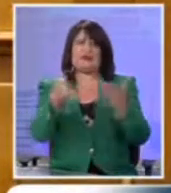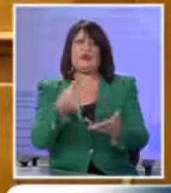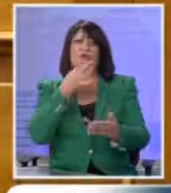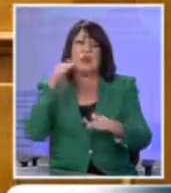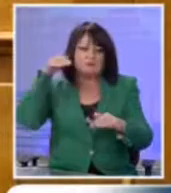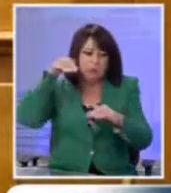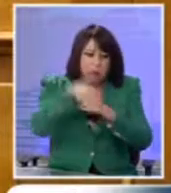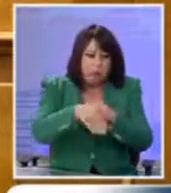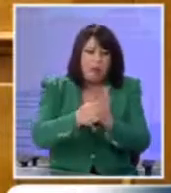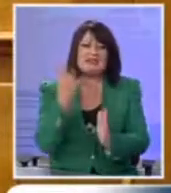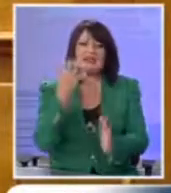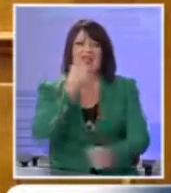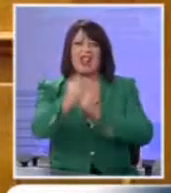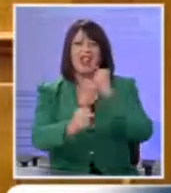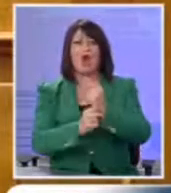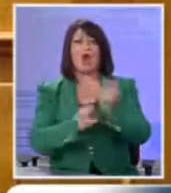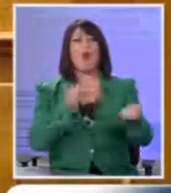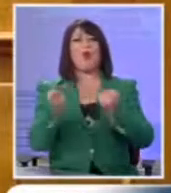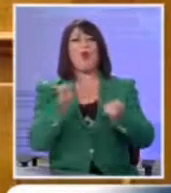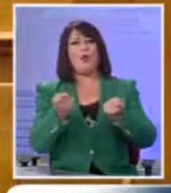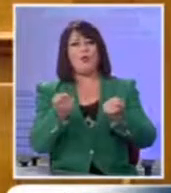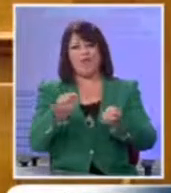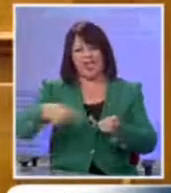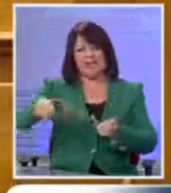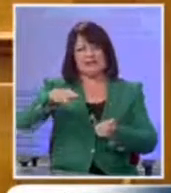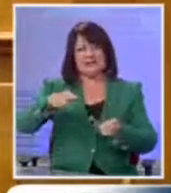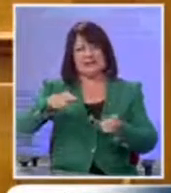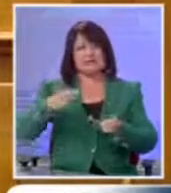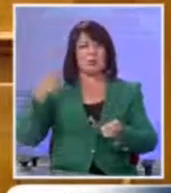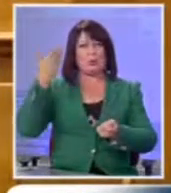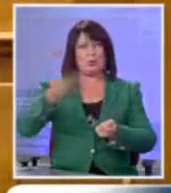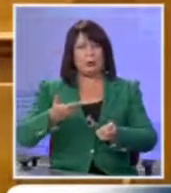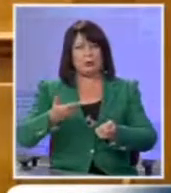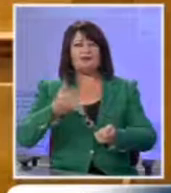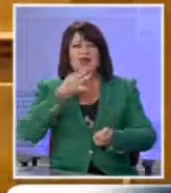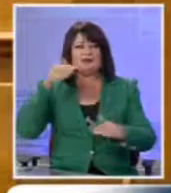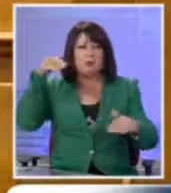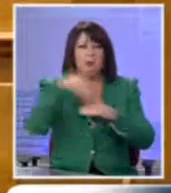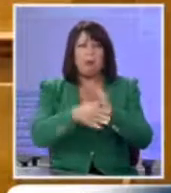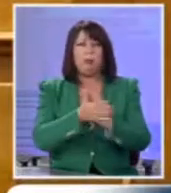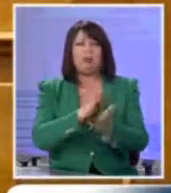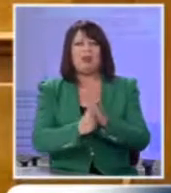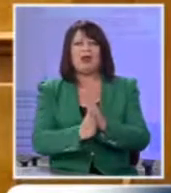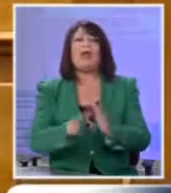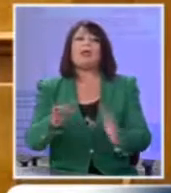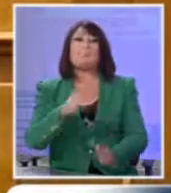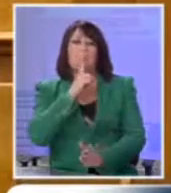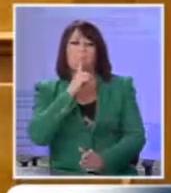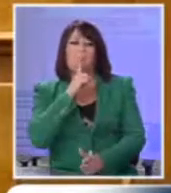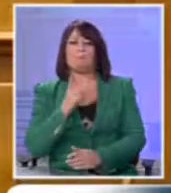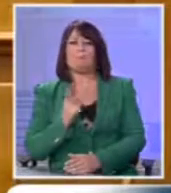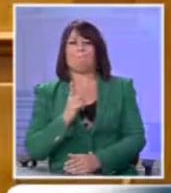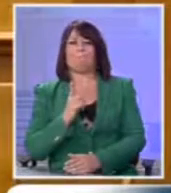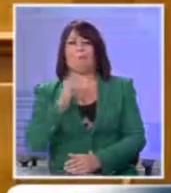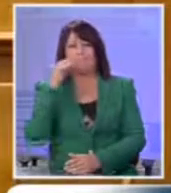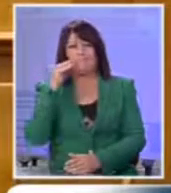γκρεμού 40 χρόνια διακυβέρνηση σε αυτόν τον τόπο. Ή θα παραμείνετε στη γωνιά σας και θα κάνετε αυτά που είπε ο